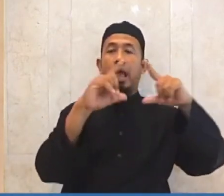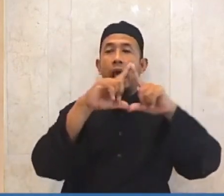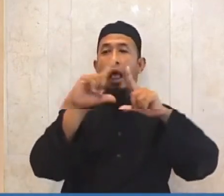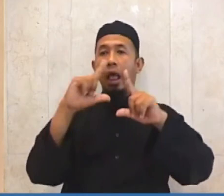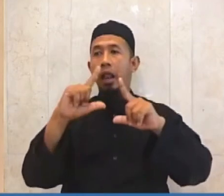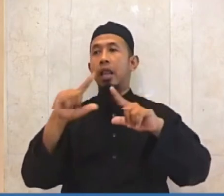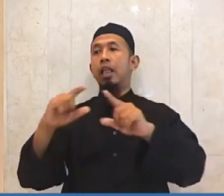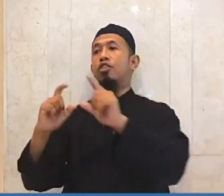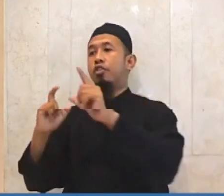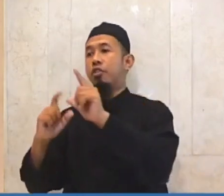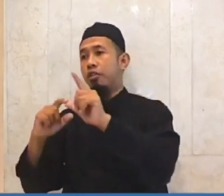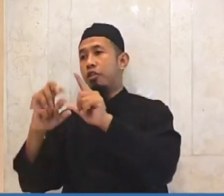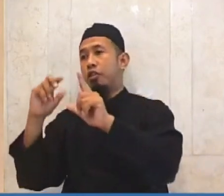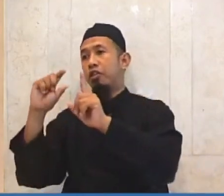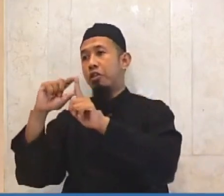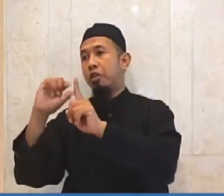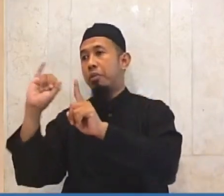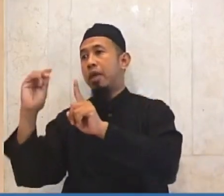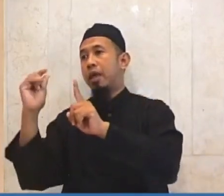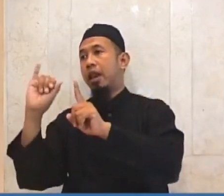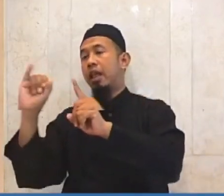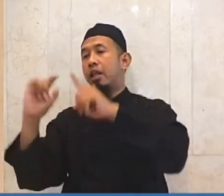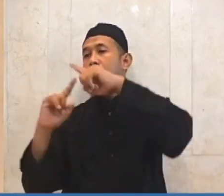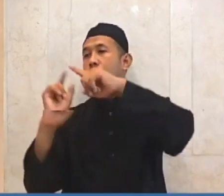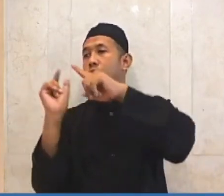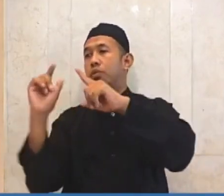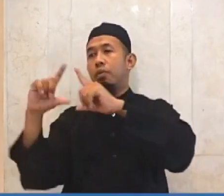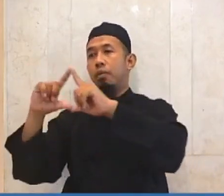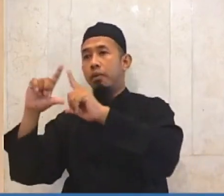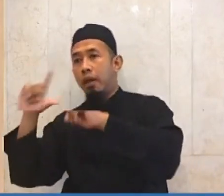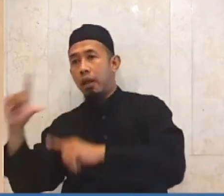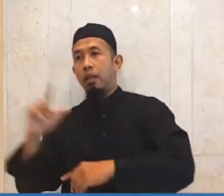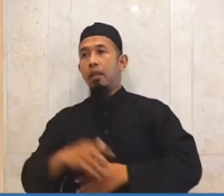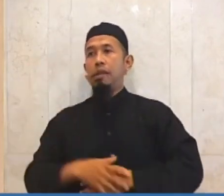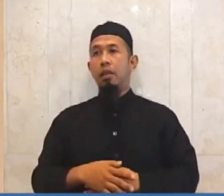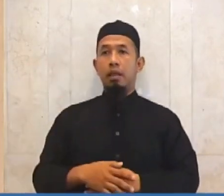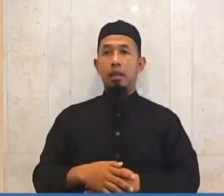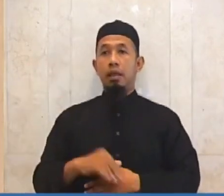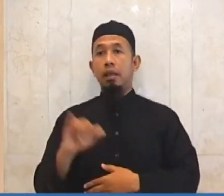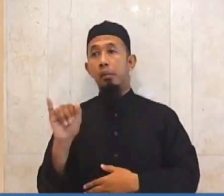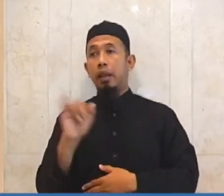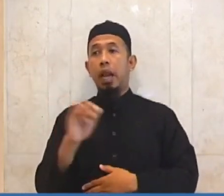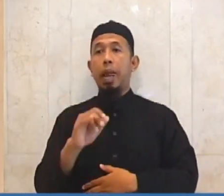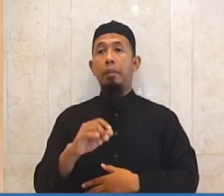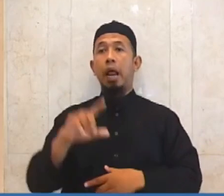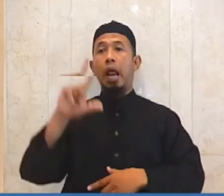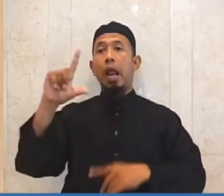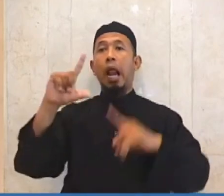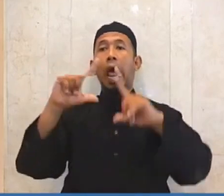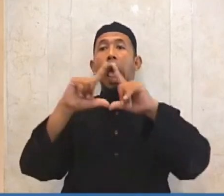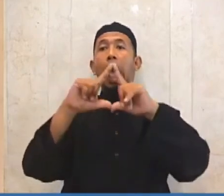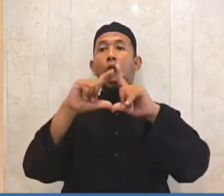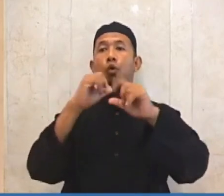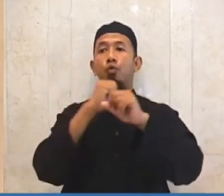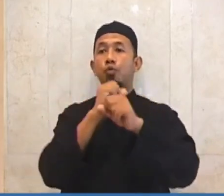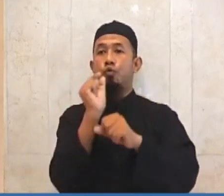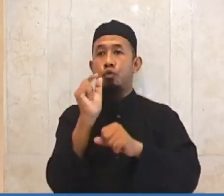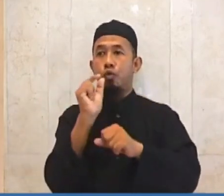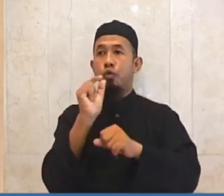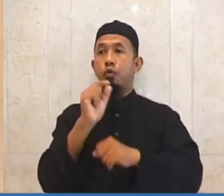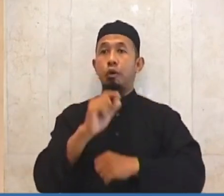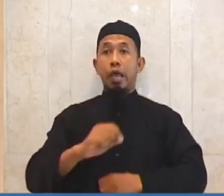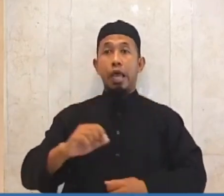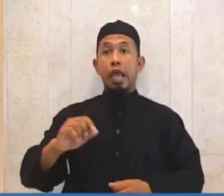juga kita sering mendengar pertama dalam lagu kebangsaan Indonesia Raya Bangunlah